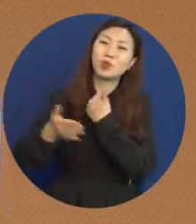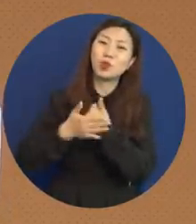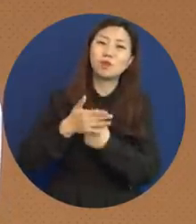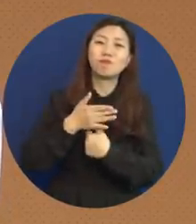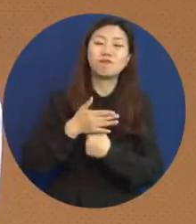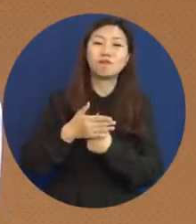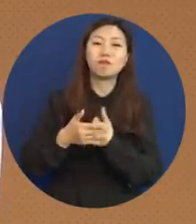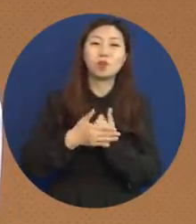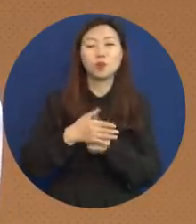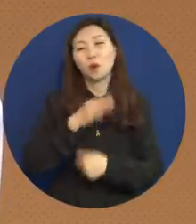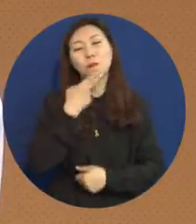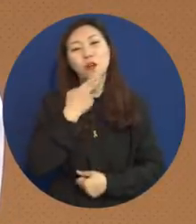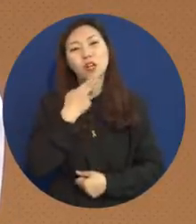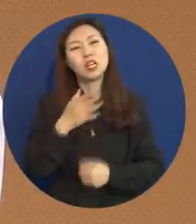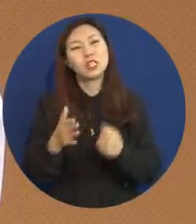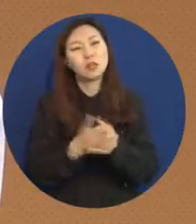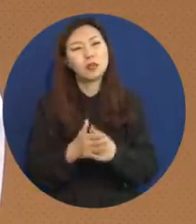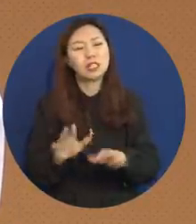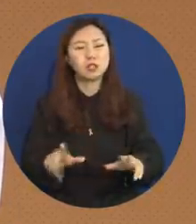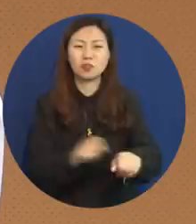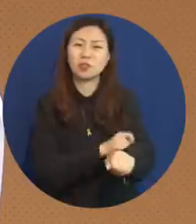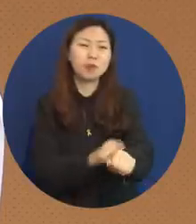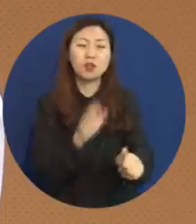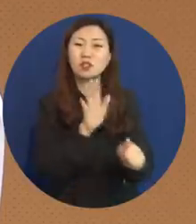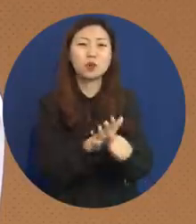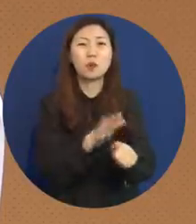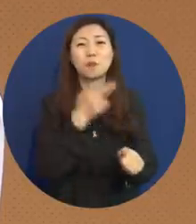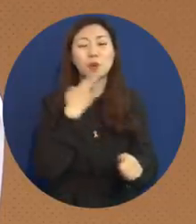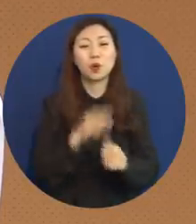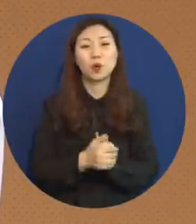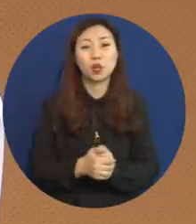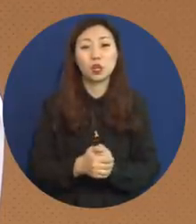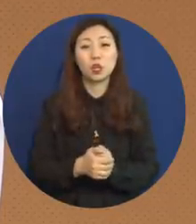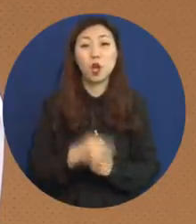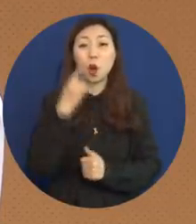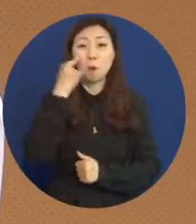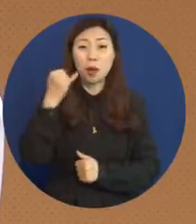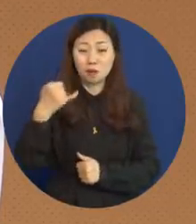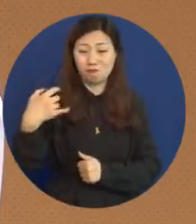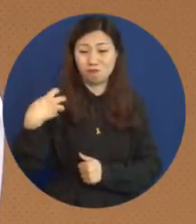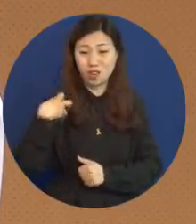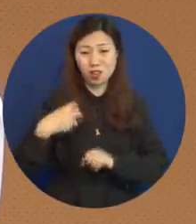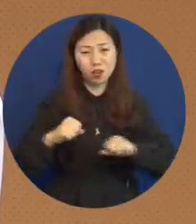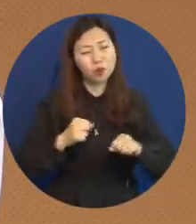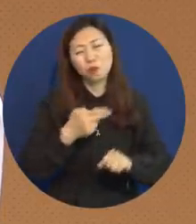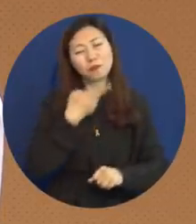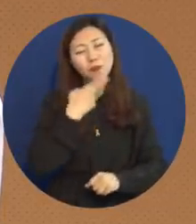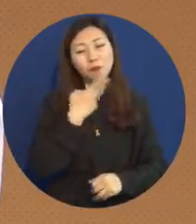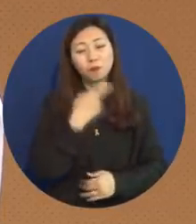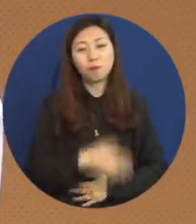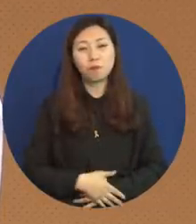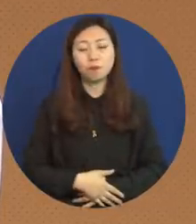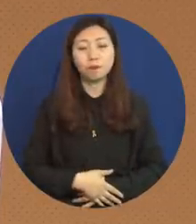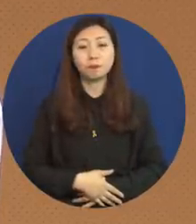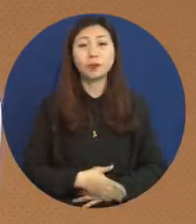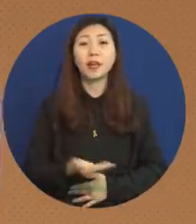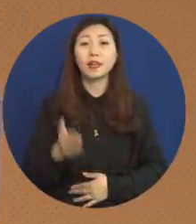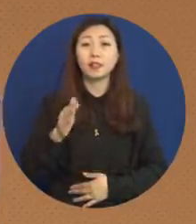때문에 지금은 뭐 자기가 특별히 할거 없어. 자기가 어떻게 할수 있는 건 없어. 근데